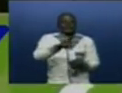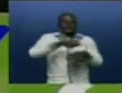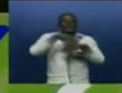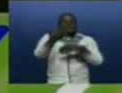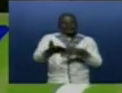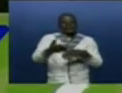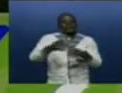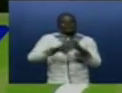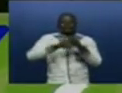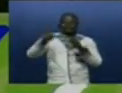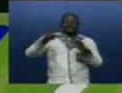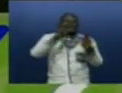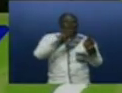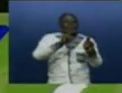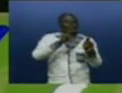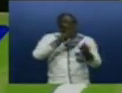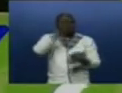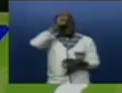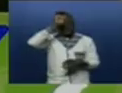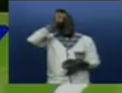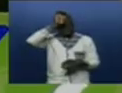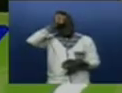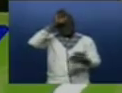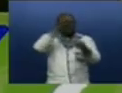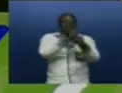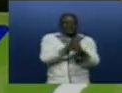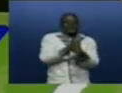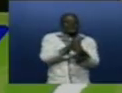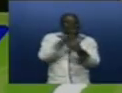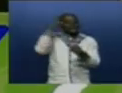Compaoré, la prise du pouvoir par le